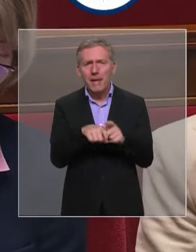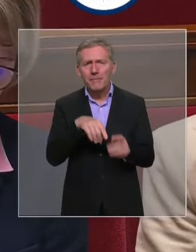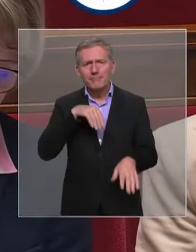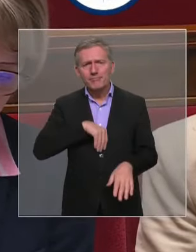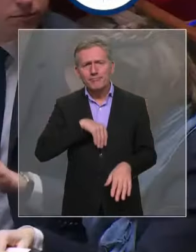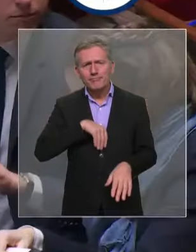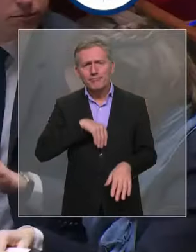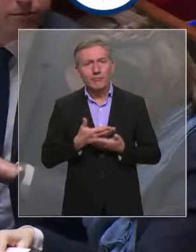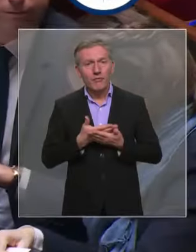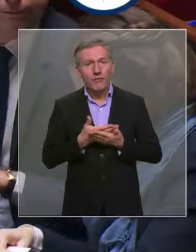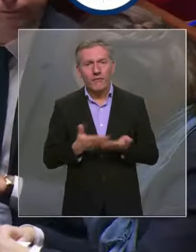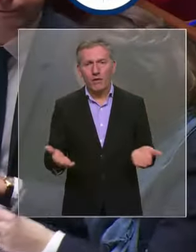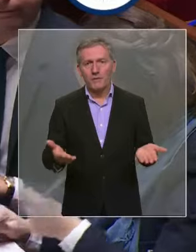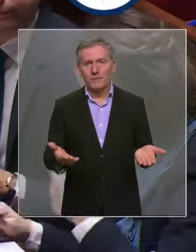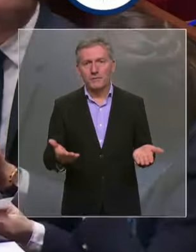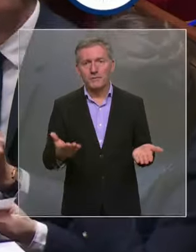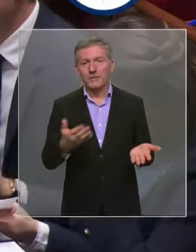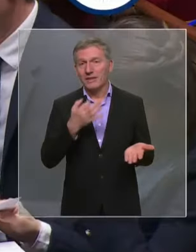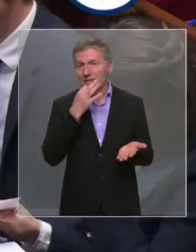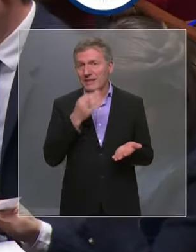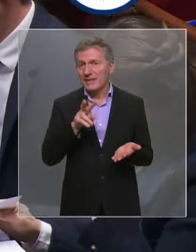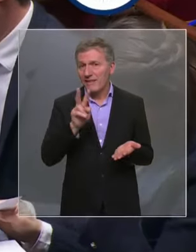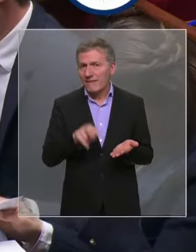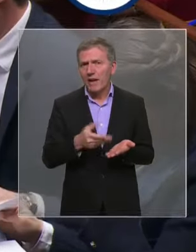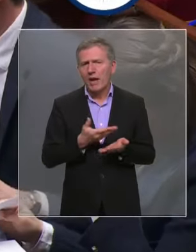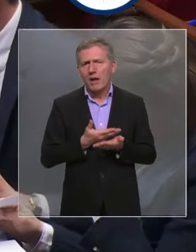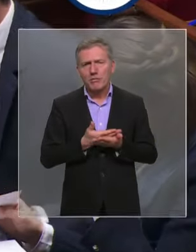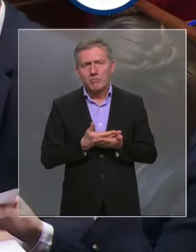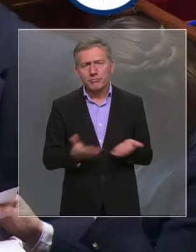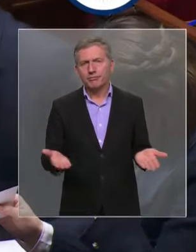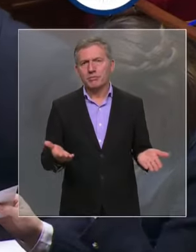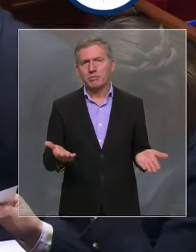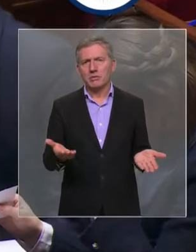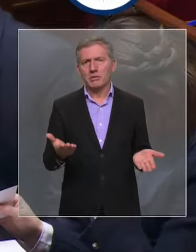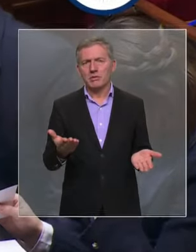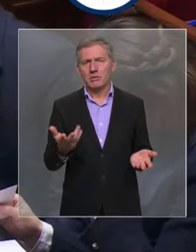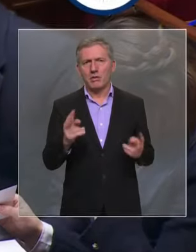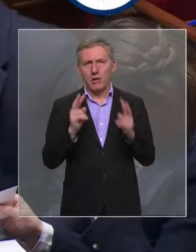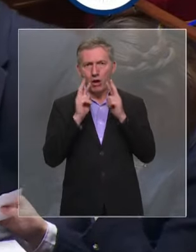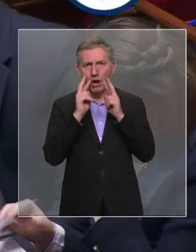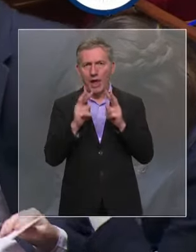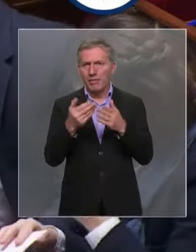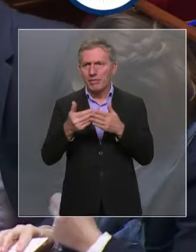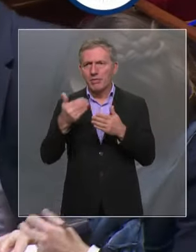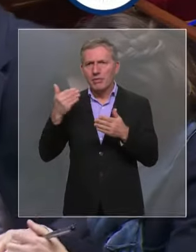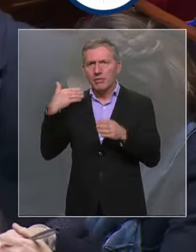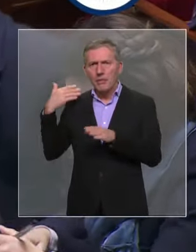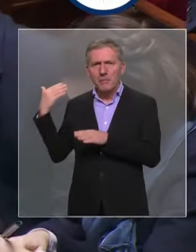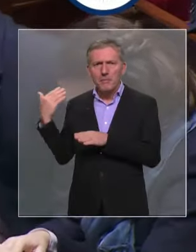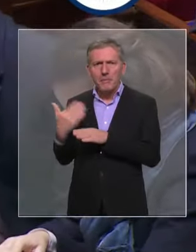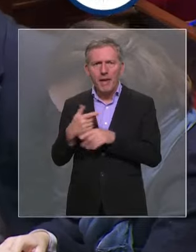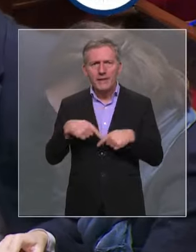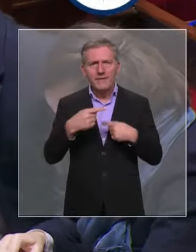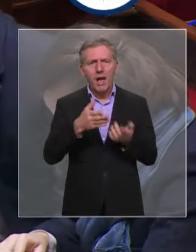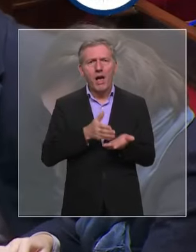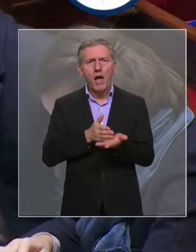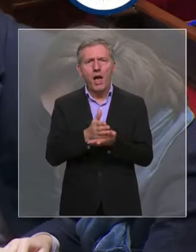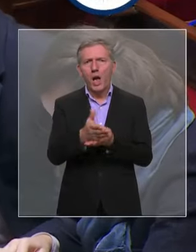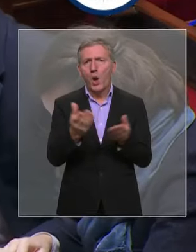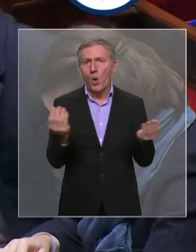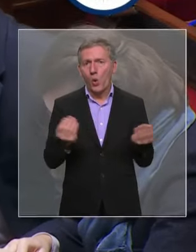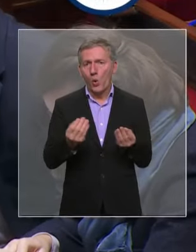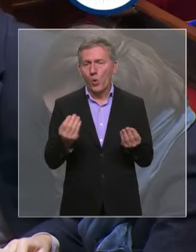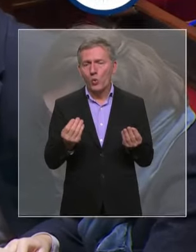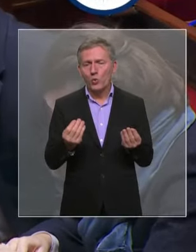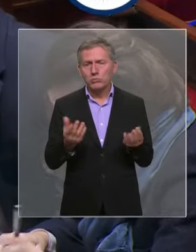Mais je vous le dis avec la même sincérité. Je vous le dis avec la même sincérité. Regardons d'où nous venons et regardons où nous allons. Il